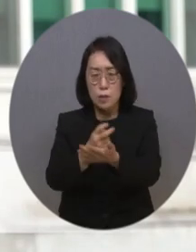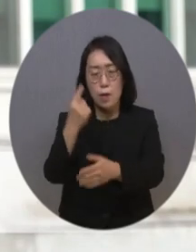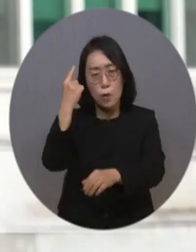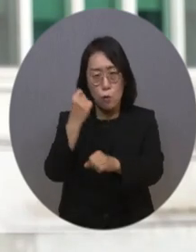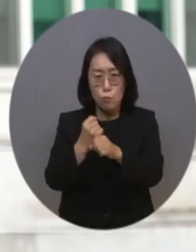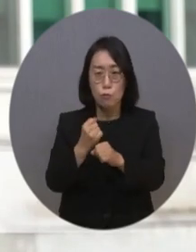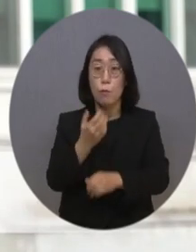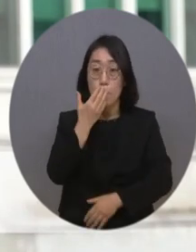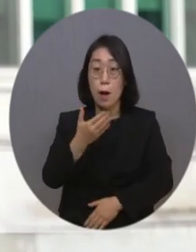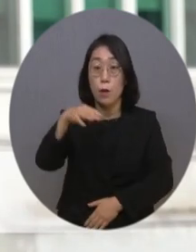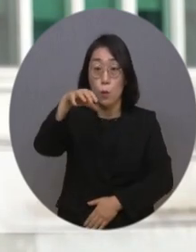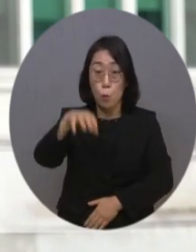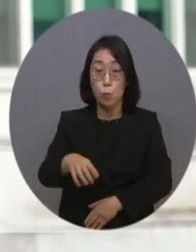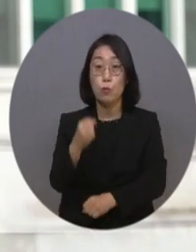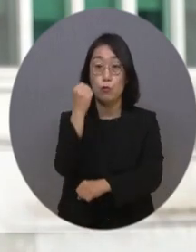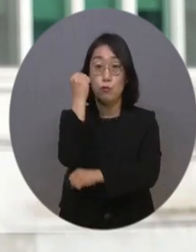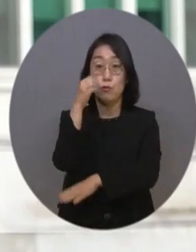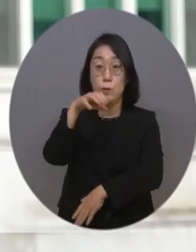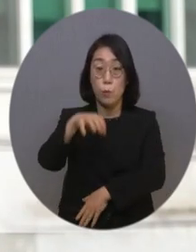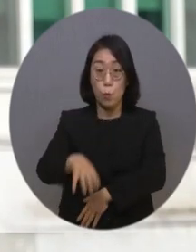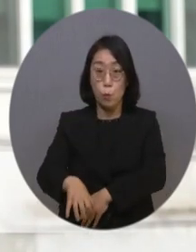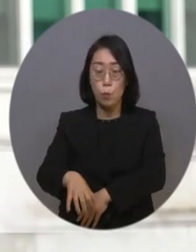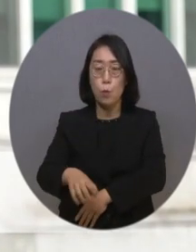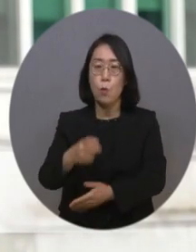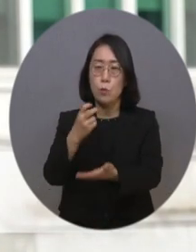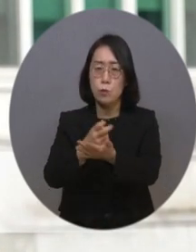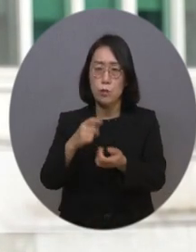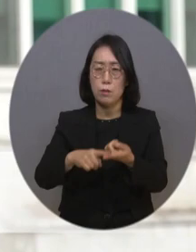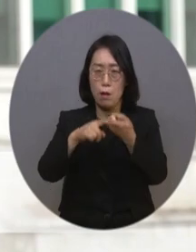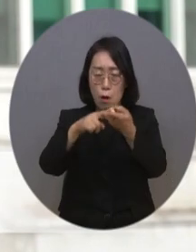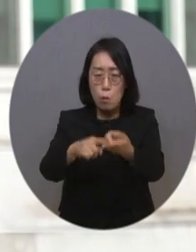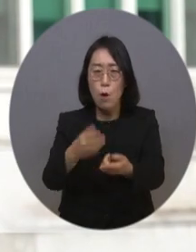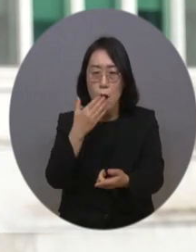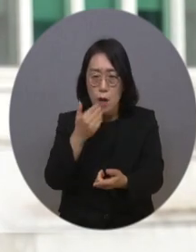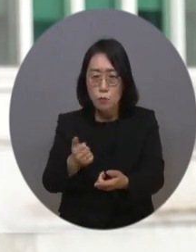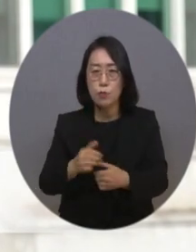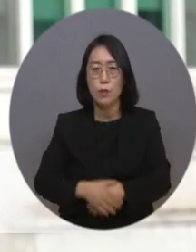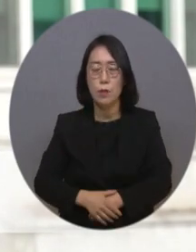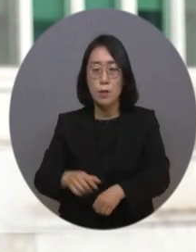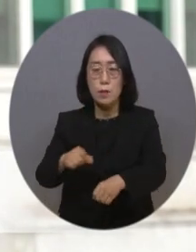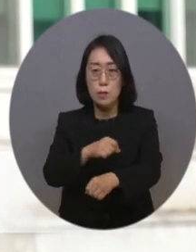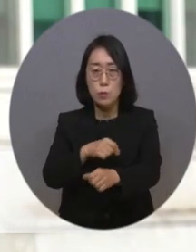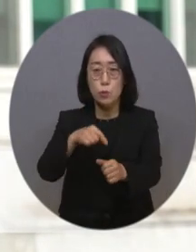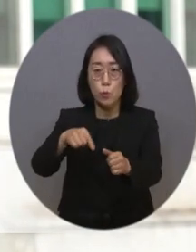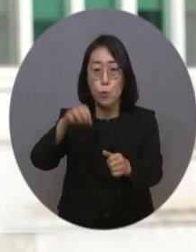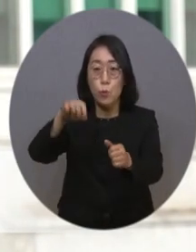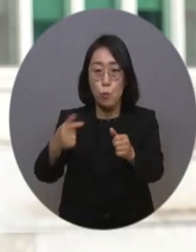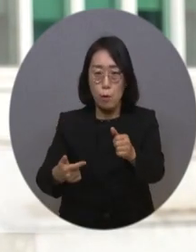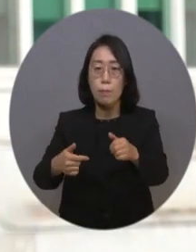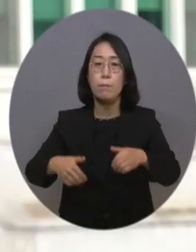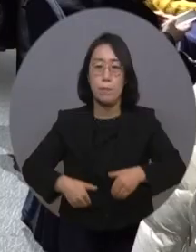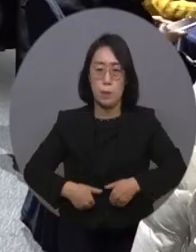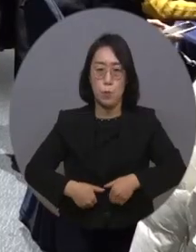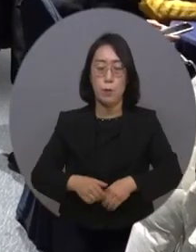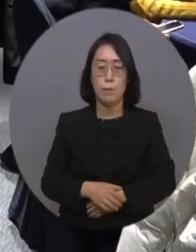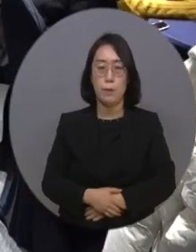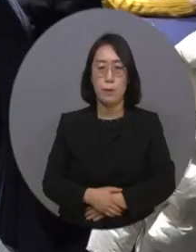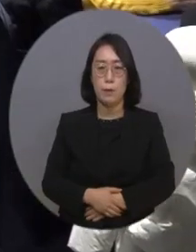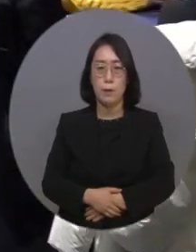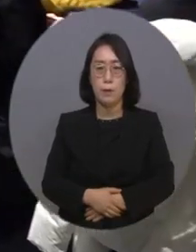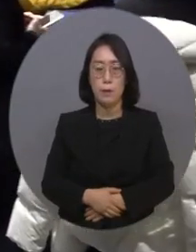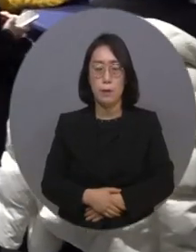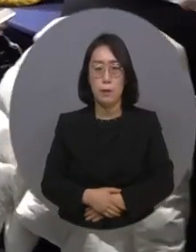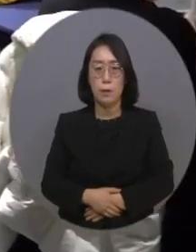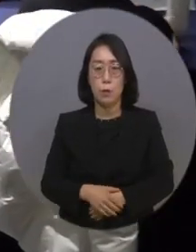있는 연구하고 또 그런 정책을 펼칠 수 있는 그런 강원도만의 그런 특수교육원이 필요하다고. 신경호